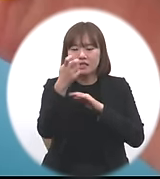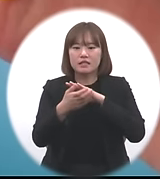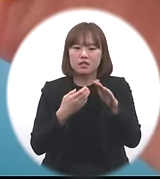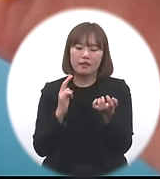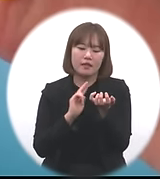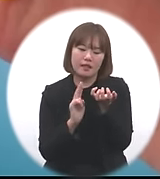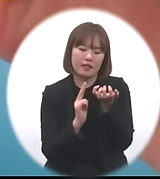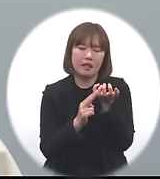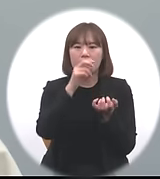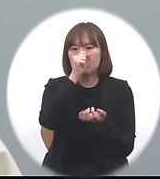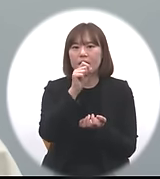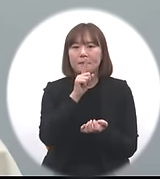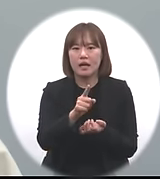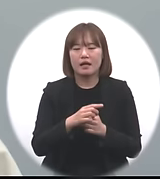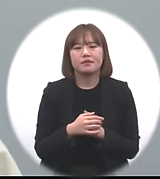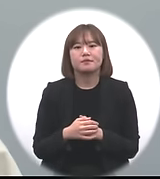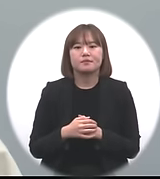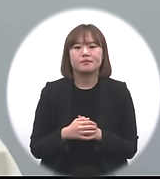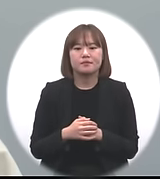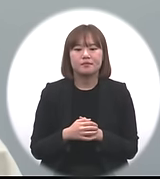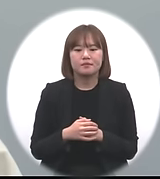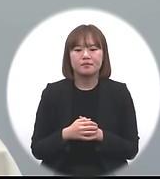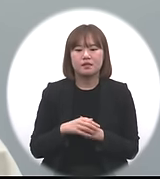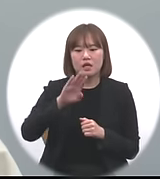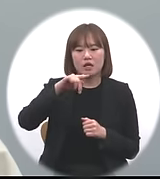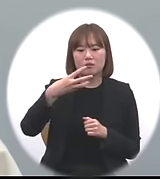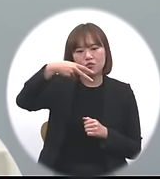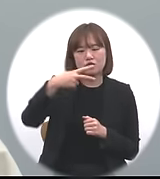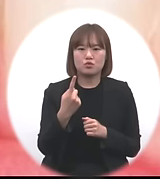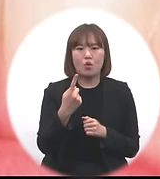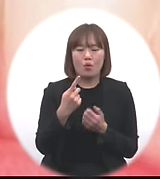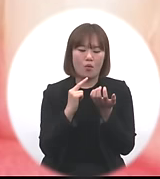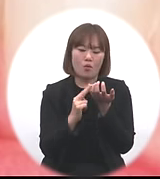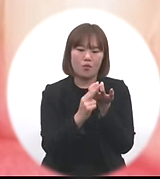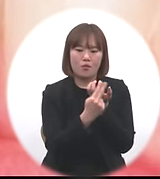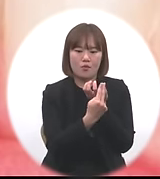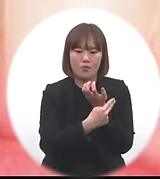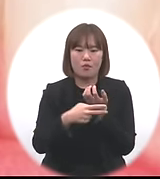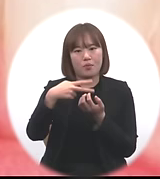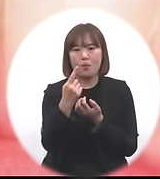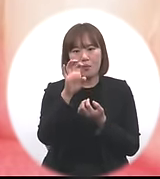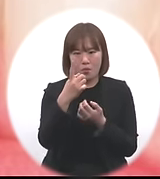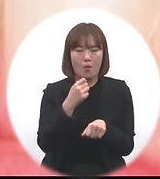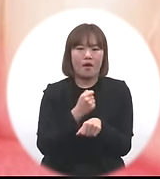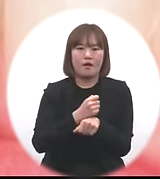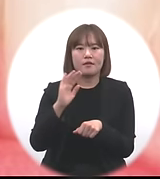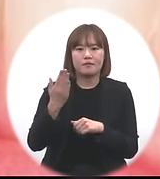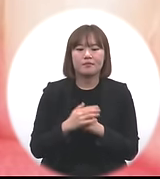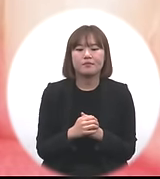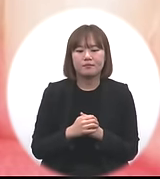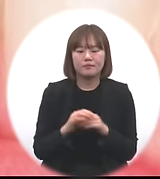새로 나오는 이를 반드시 자기 전에 닦아서 재우셔야 돼요. 그리고는요, 불소치약을 열심히 쓰셔야 되는 거죠.